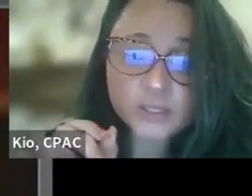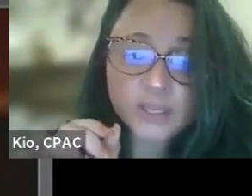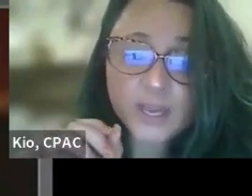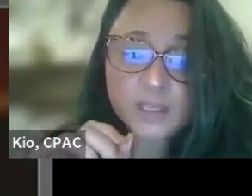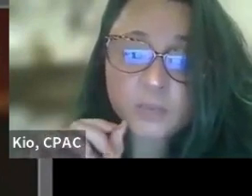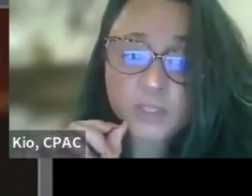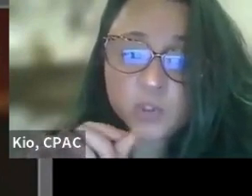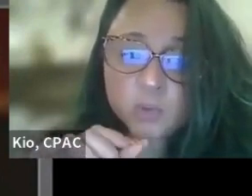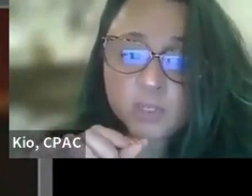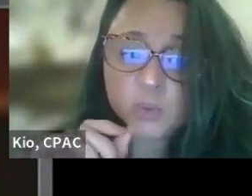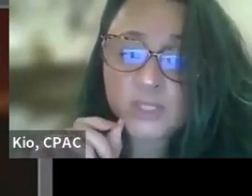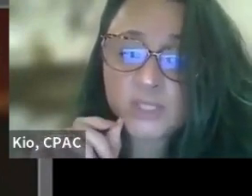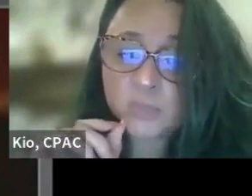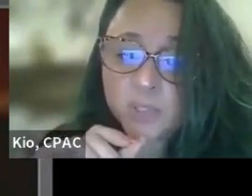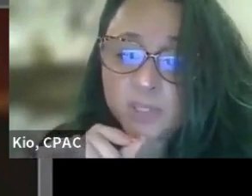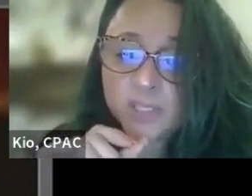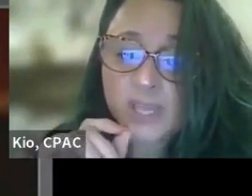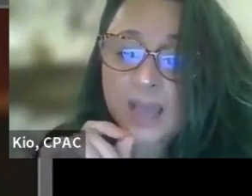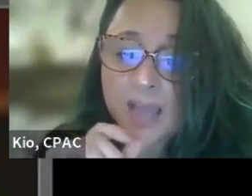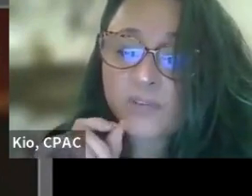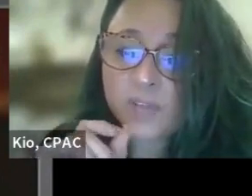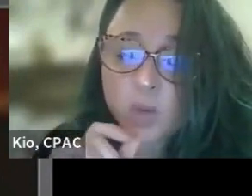Session 504计划，